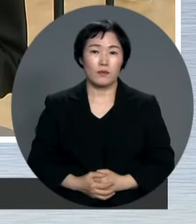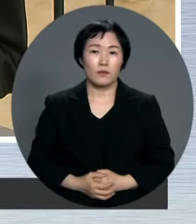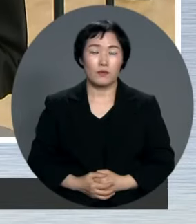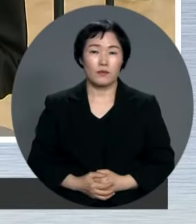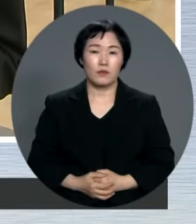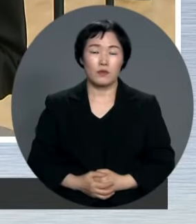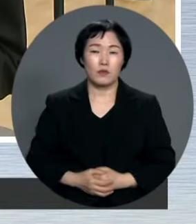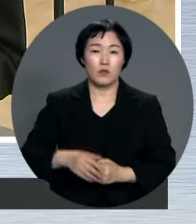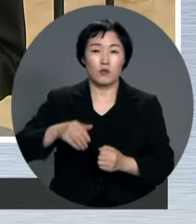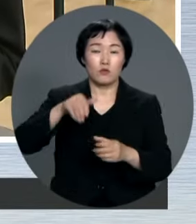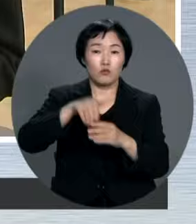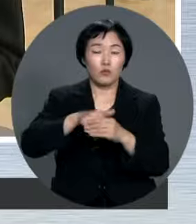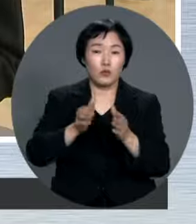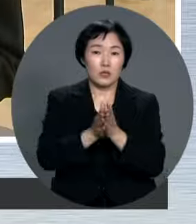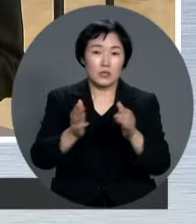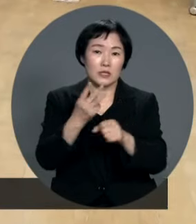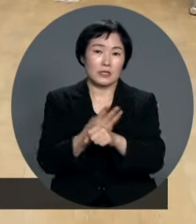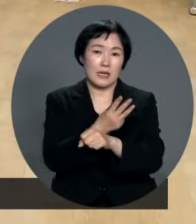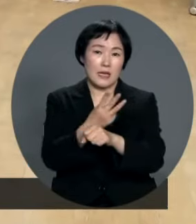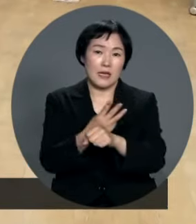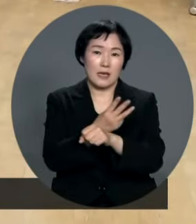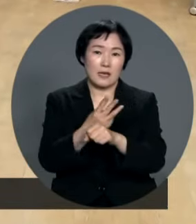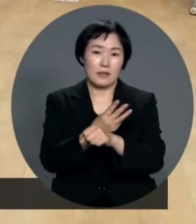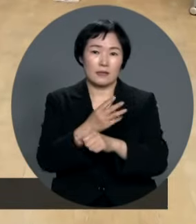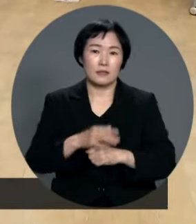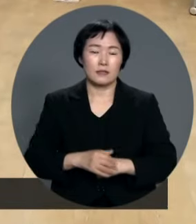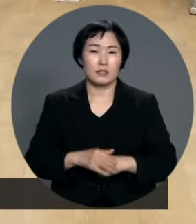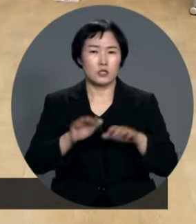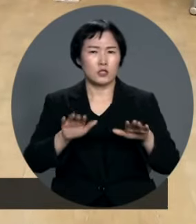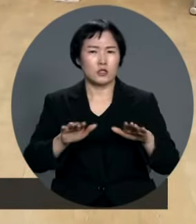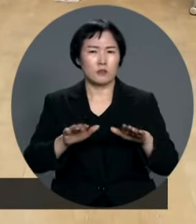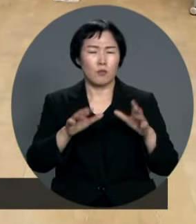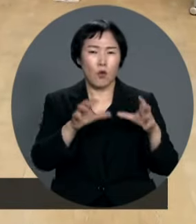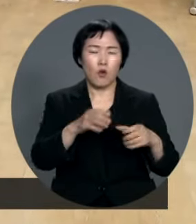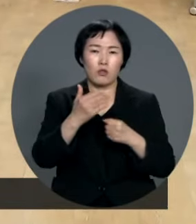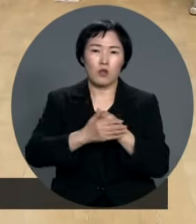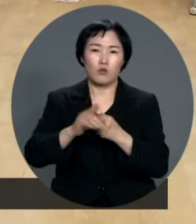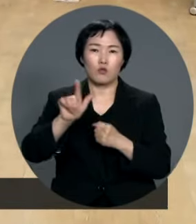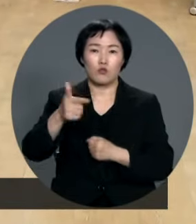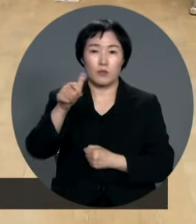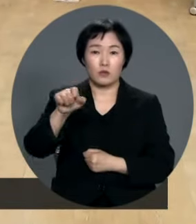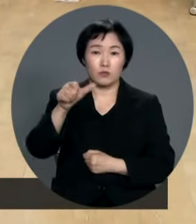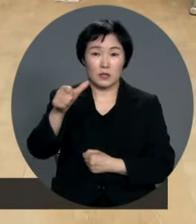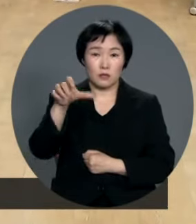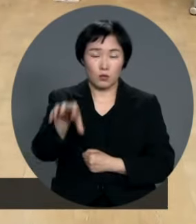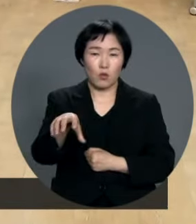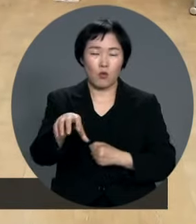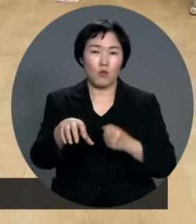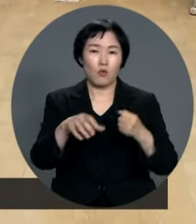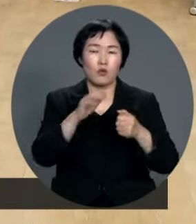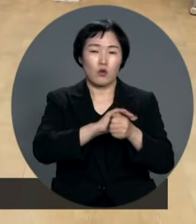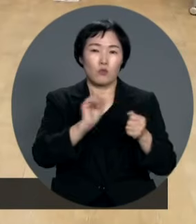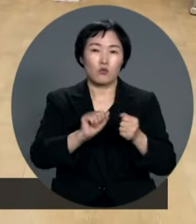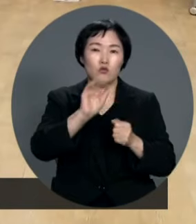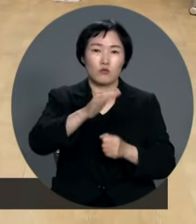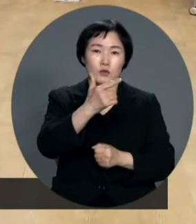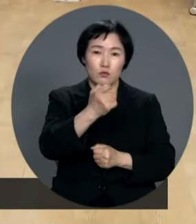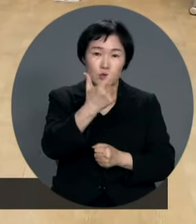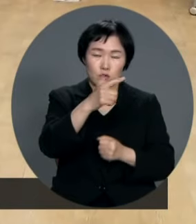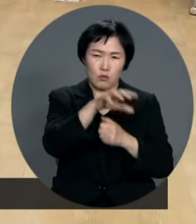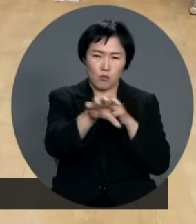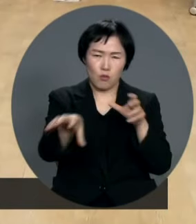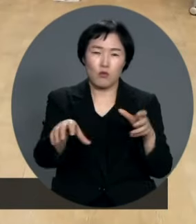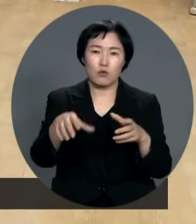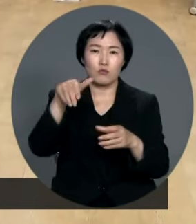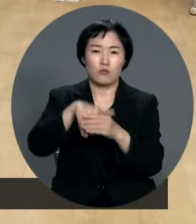네, 투표가 시작된 지 3시간이 조금 넘었는데요. 이곳을 포함해 대구 655곳, 경북 926곳에서 투표가